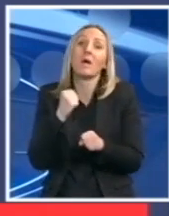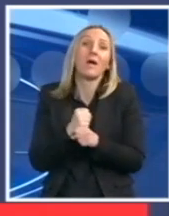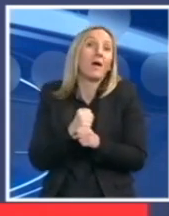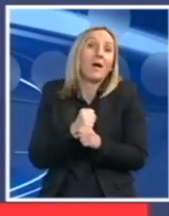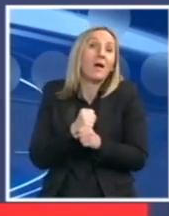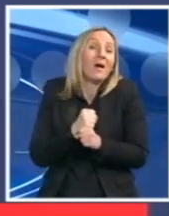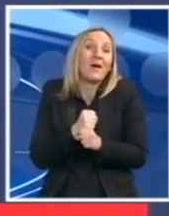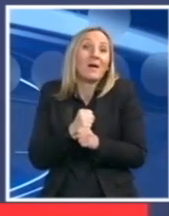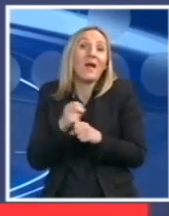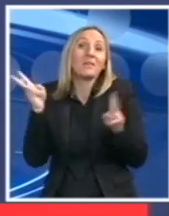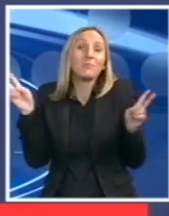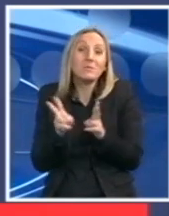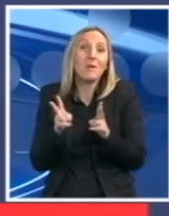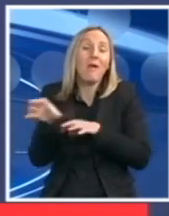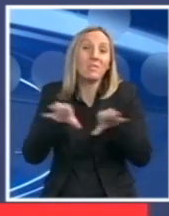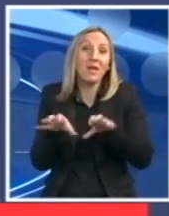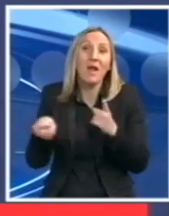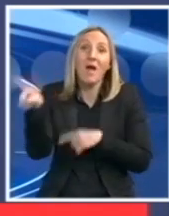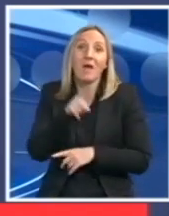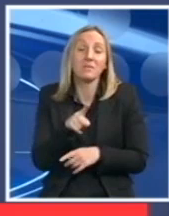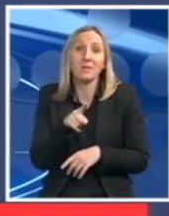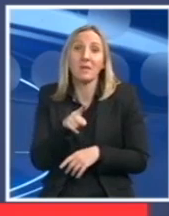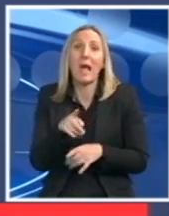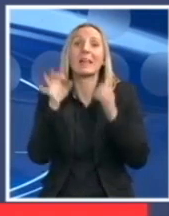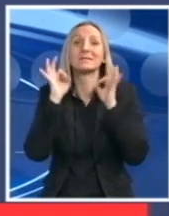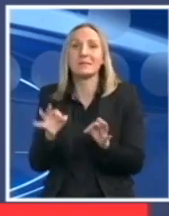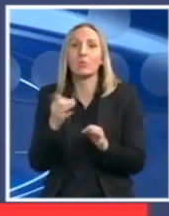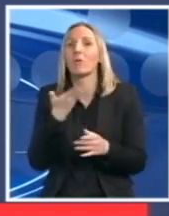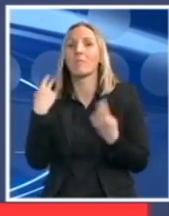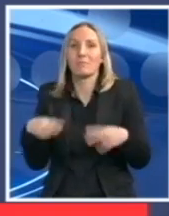ali ćemo raditi pouzdano i sigurno, bez straha od infekcije.